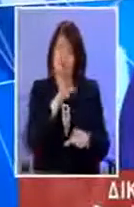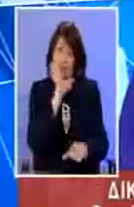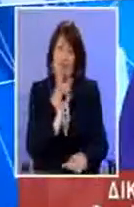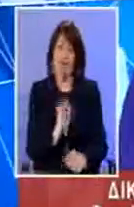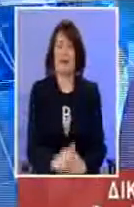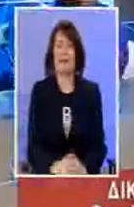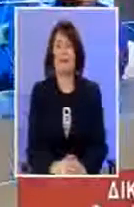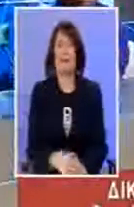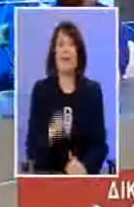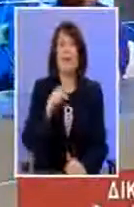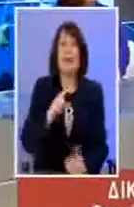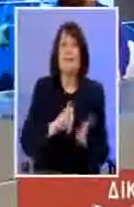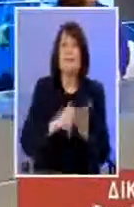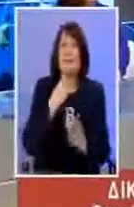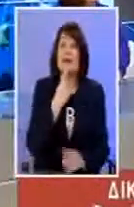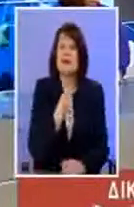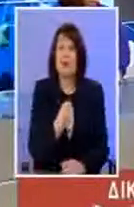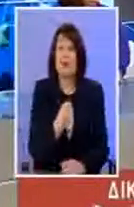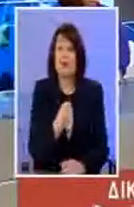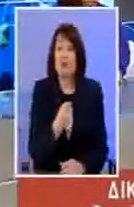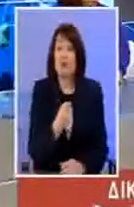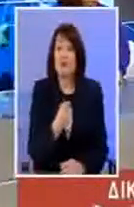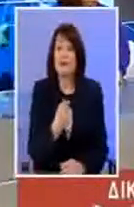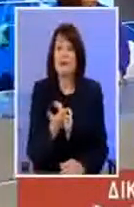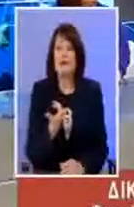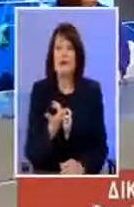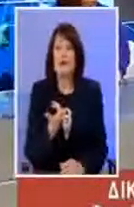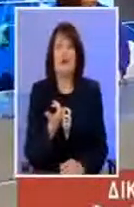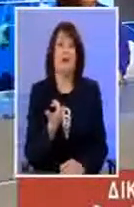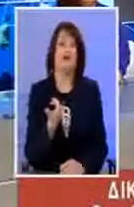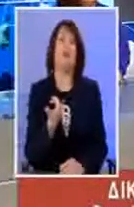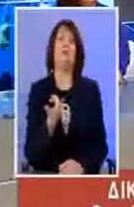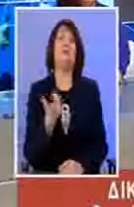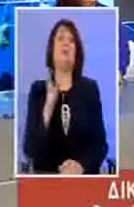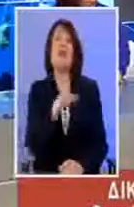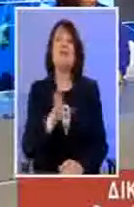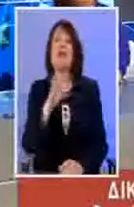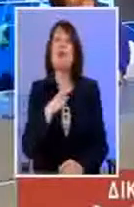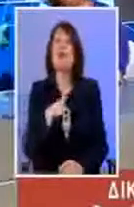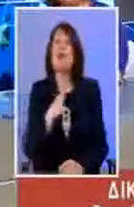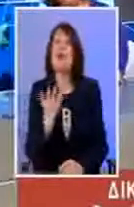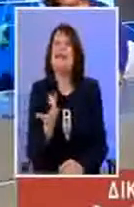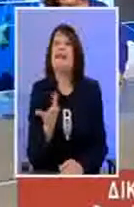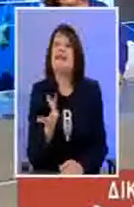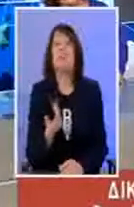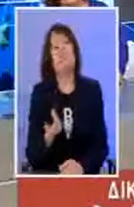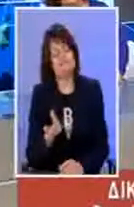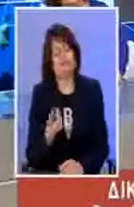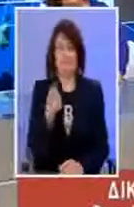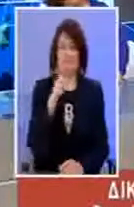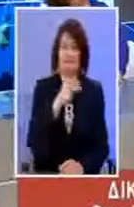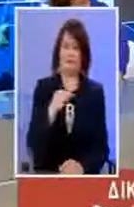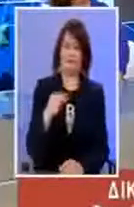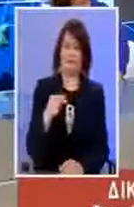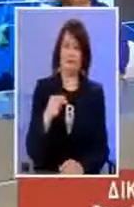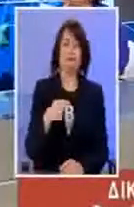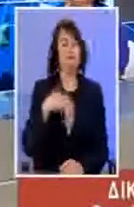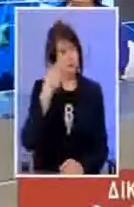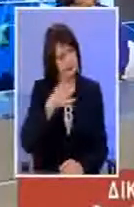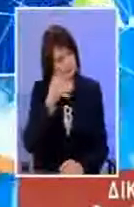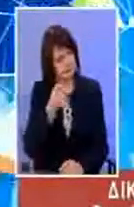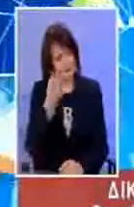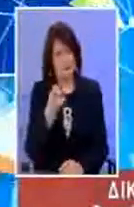πρέπει να πούμε ότι πρέπει να ζητήσουμε, να αναζητήσουμε τι Ευρώπη θέλουμε. Τι αυτό Ευρώπη είναι ένα άλλο ζήτημα που θα το πούμε μετά.